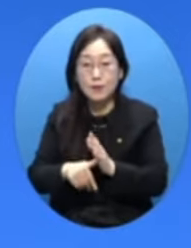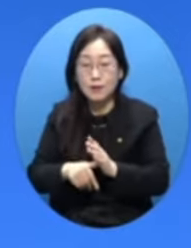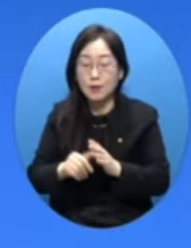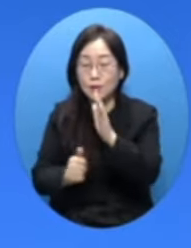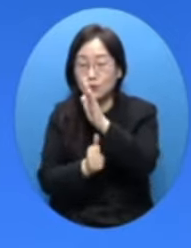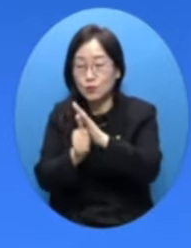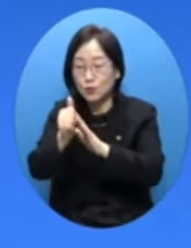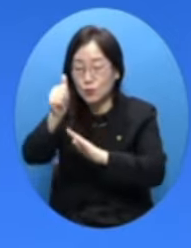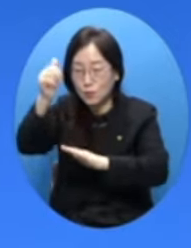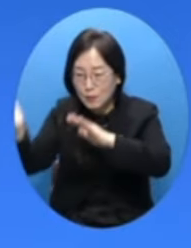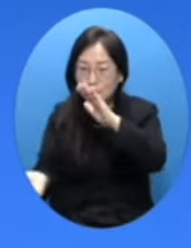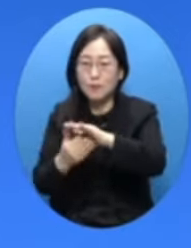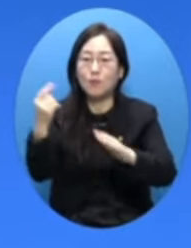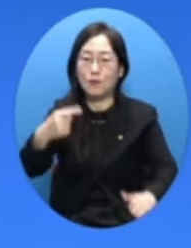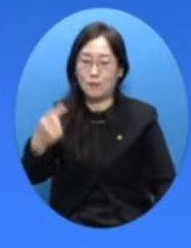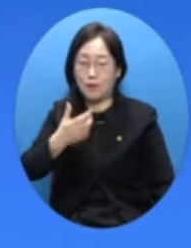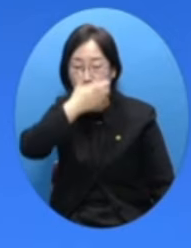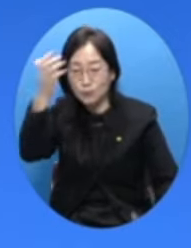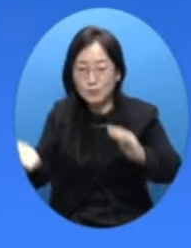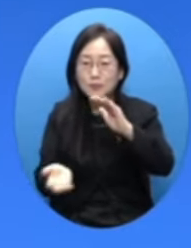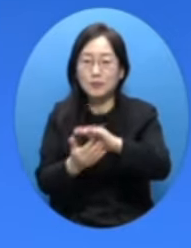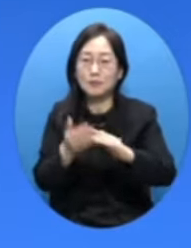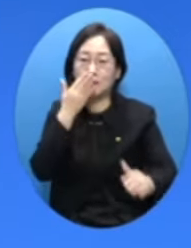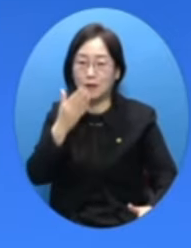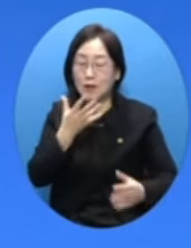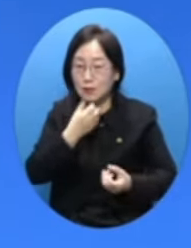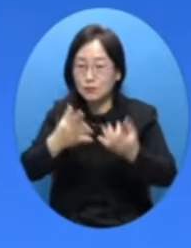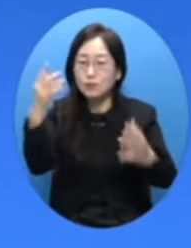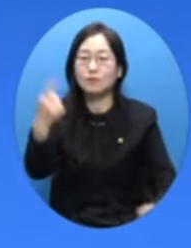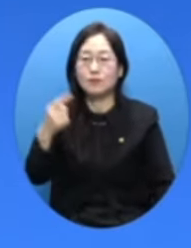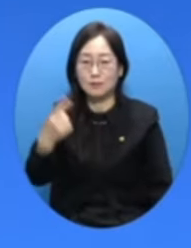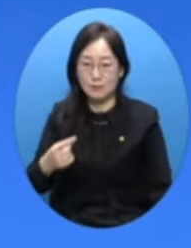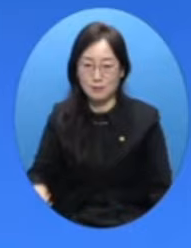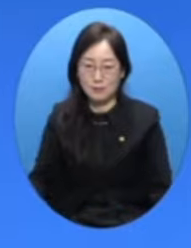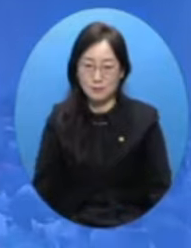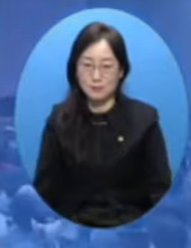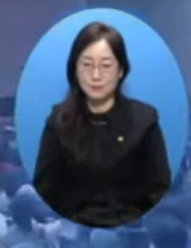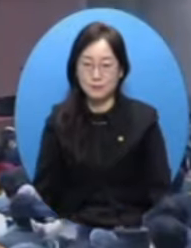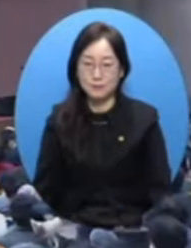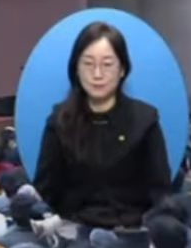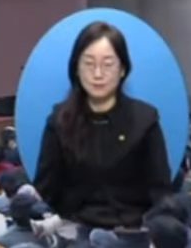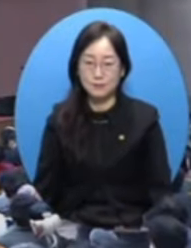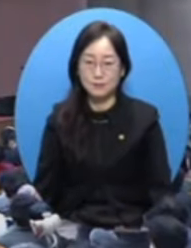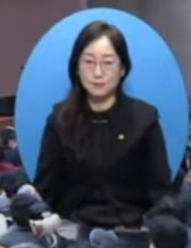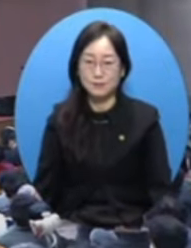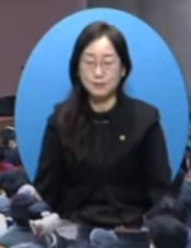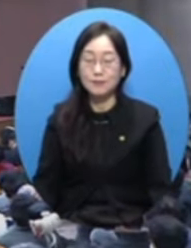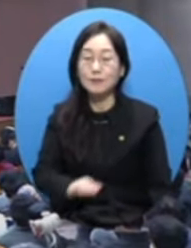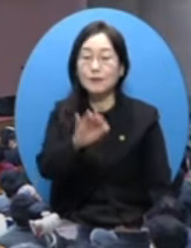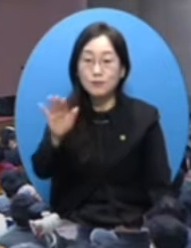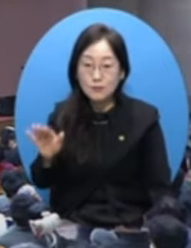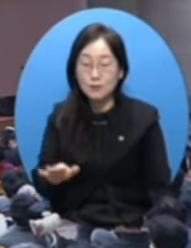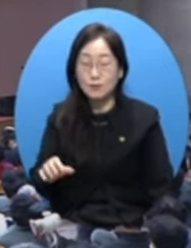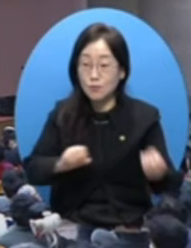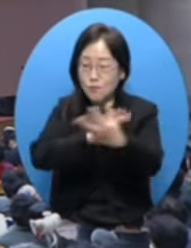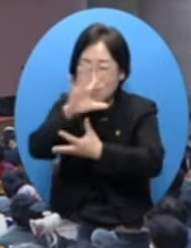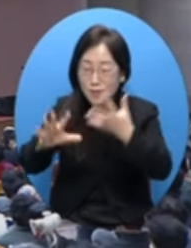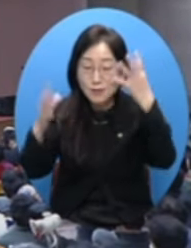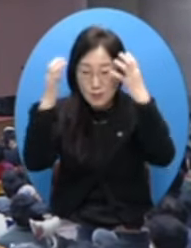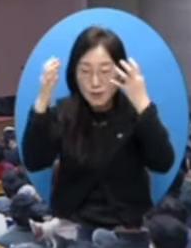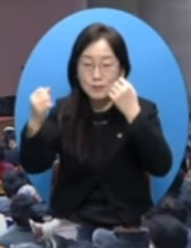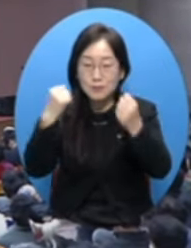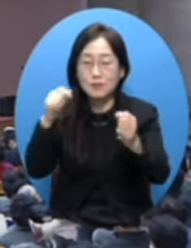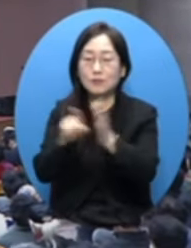소망을 이루게 되는 것입니다. 꿈을 이루게 되는 것입니다. 축복이 우리에게 다가오게 되는 것입니다. 그래서 우리는 환난 가운데